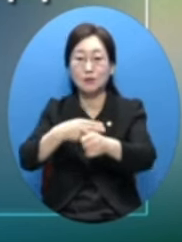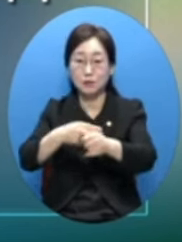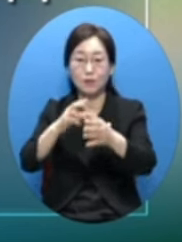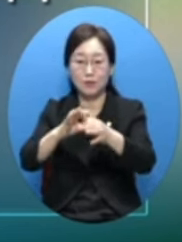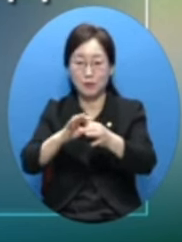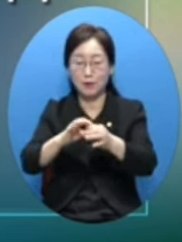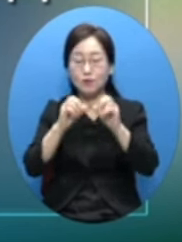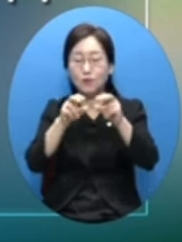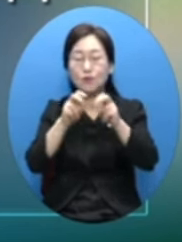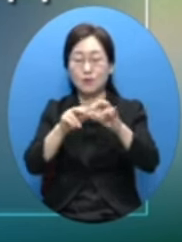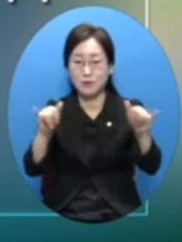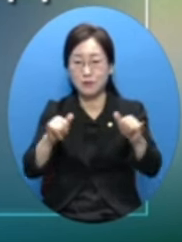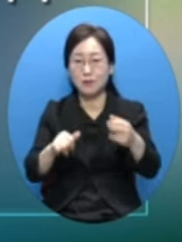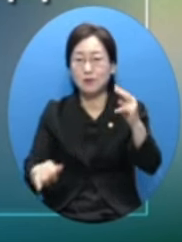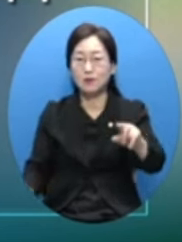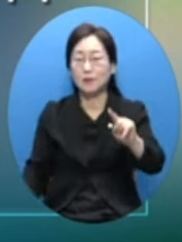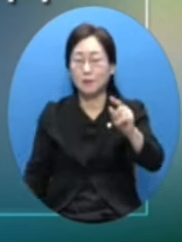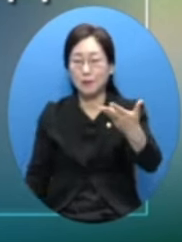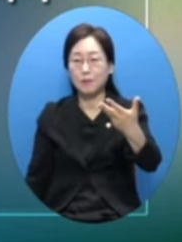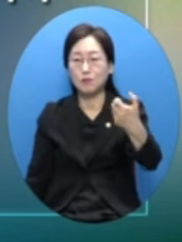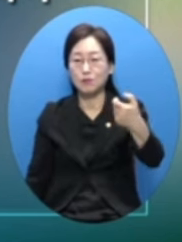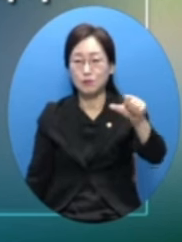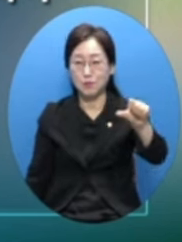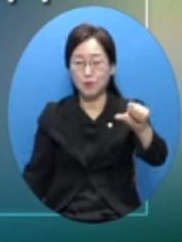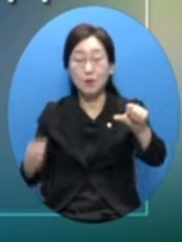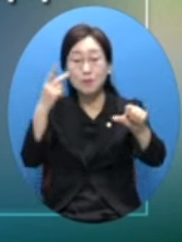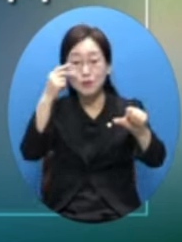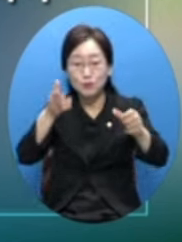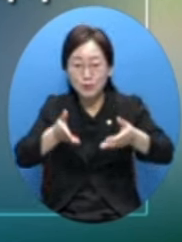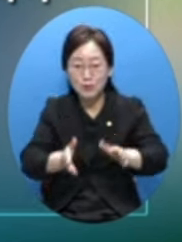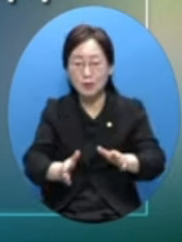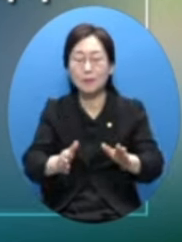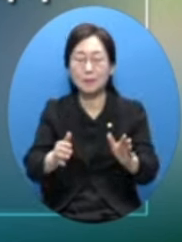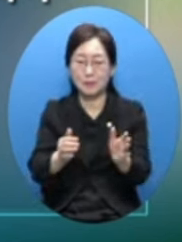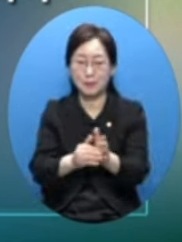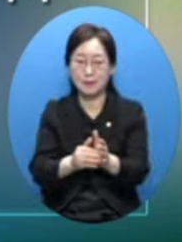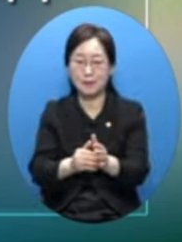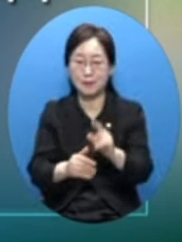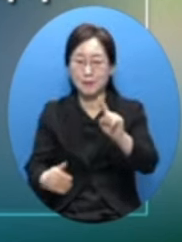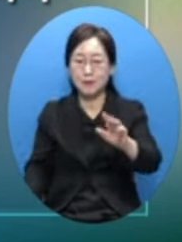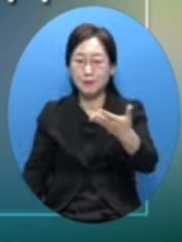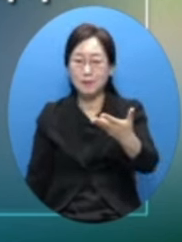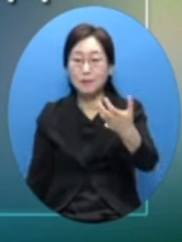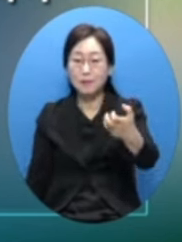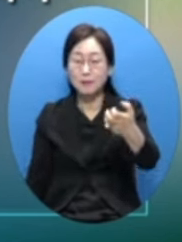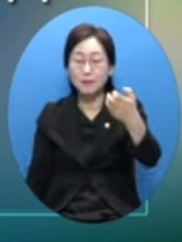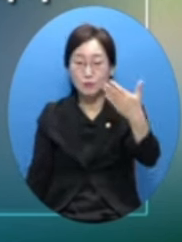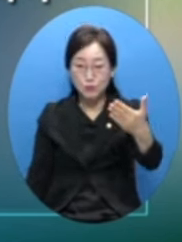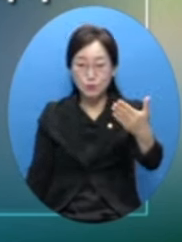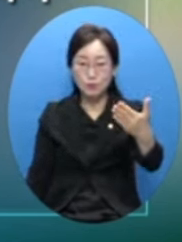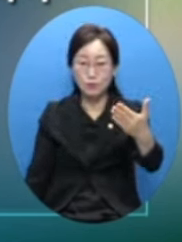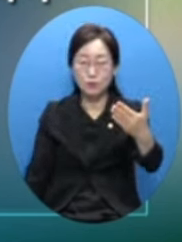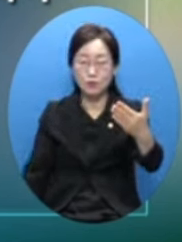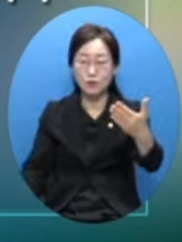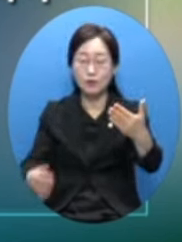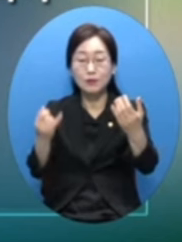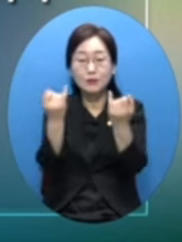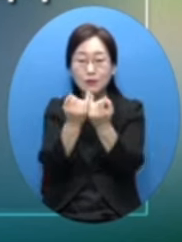1885년 1865년 미국 뉴욕 리버티에서 출생하셔서 1889년 펜실베니아